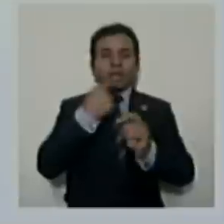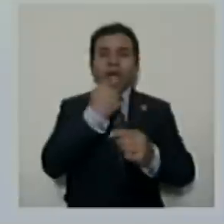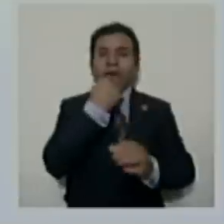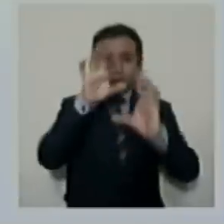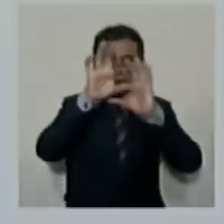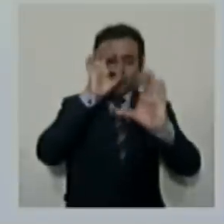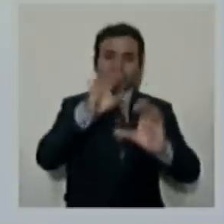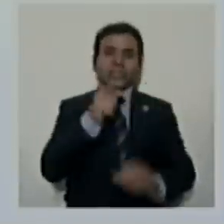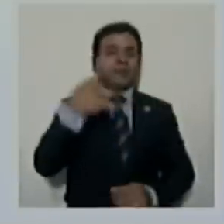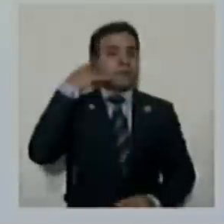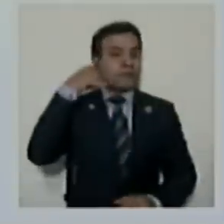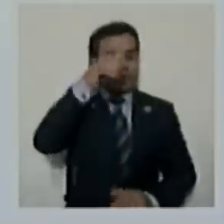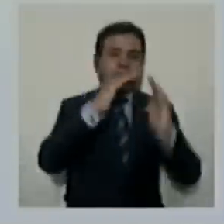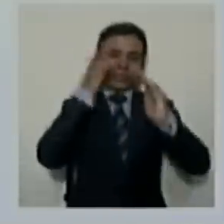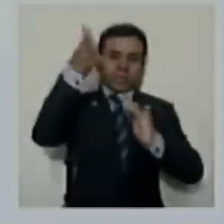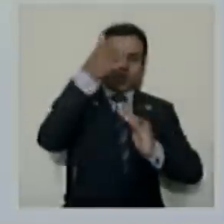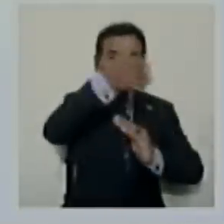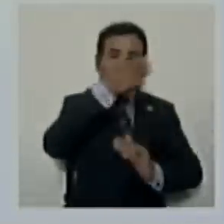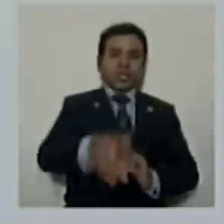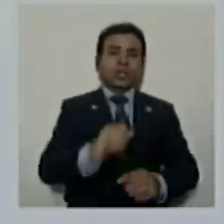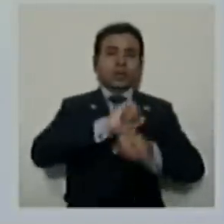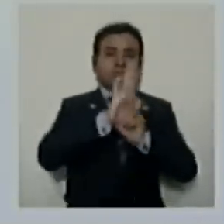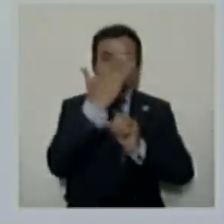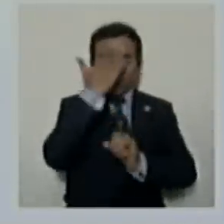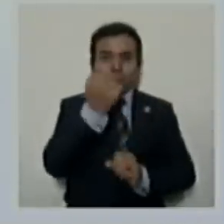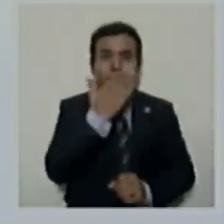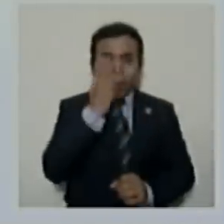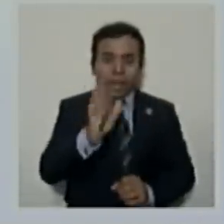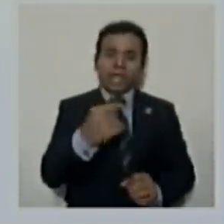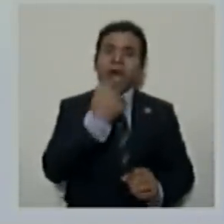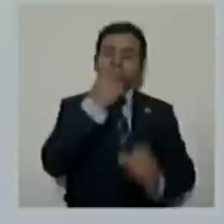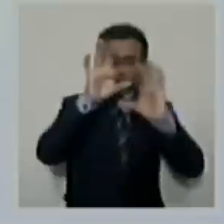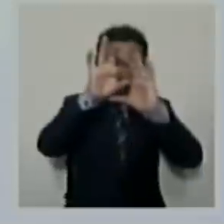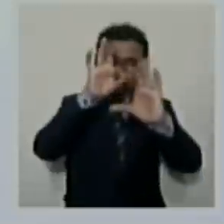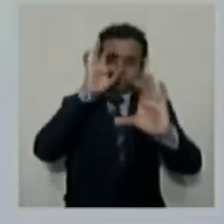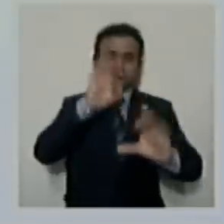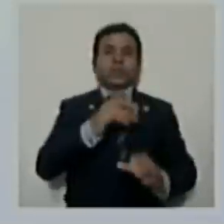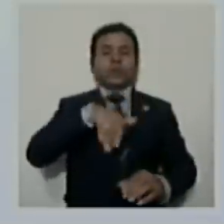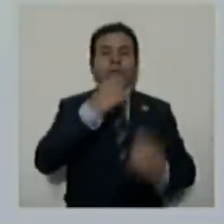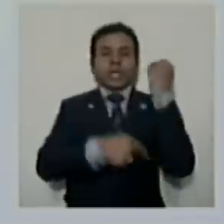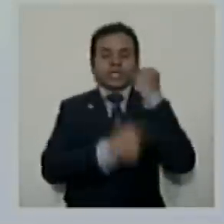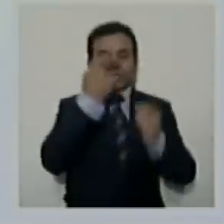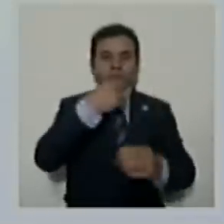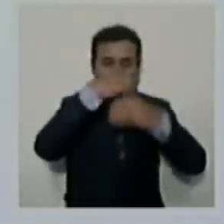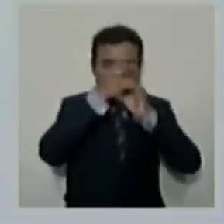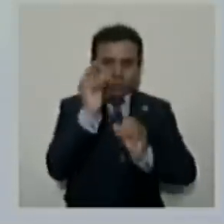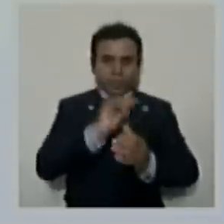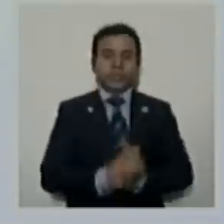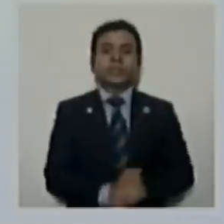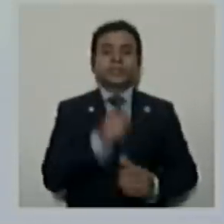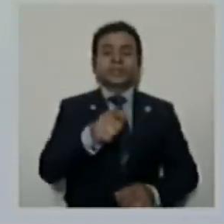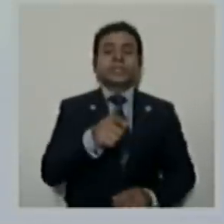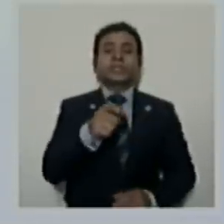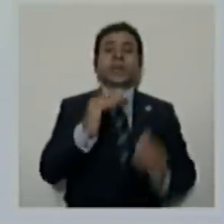স্যাম্পল গ্রহণ করে স্যাম্পল বা নমুনা সংগ্রহ করে থাকে। কাজে এই নমুনা সংগ্রহের প্রসেসটা অব্যাহত আছে এবং এই ক্ষেত্রে